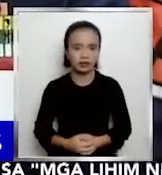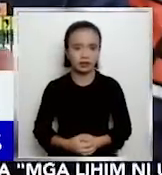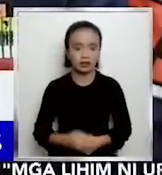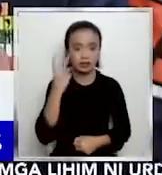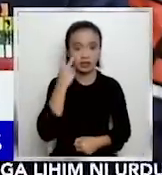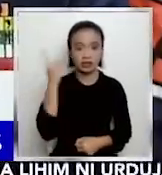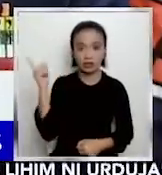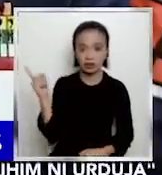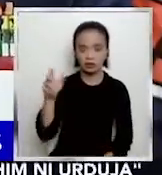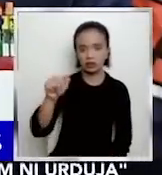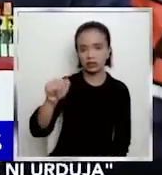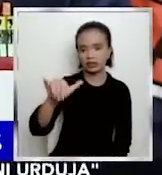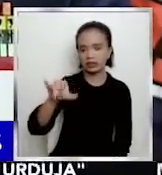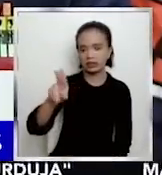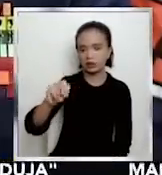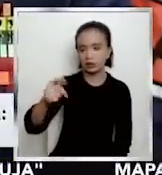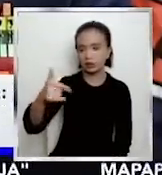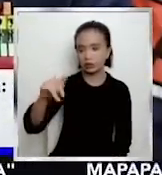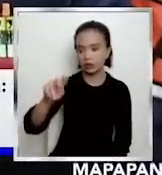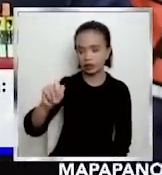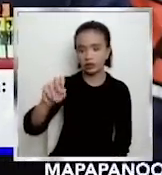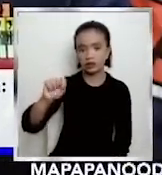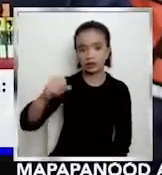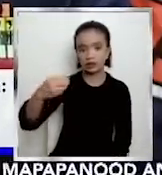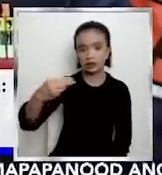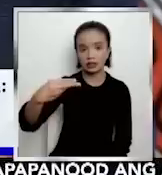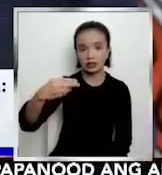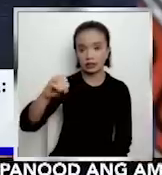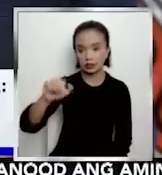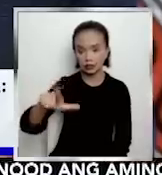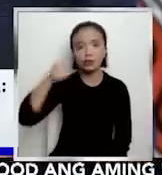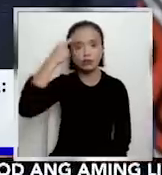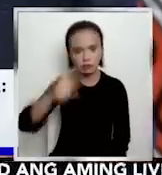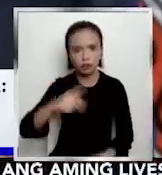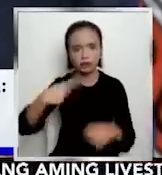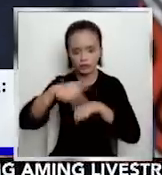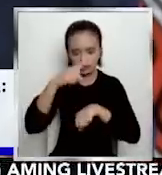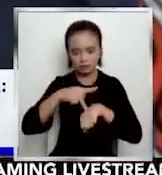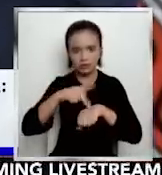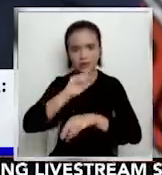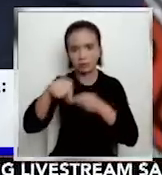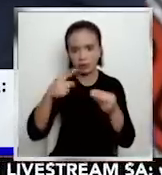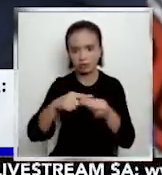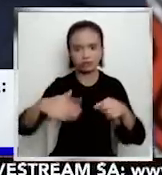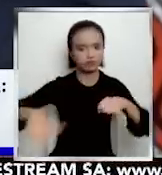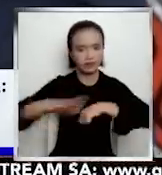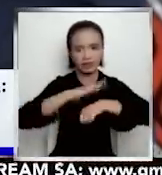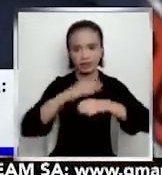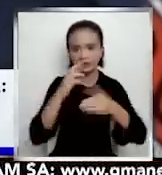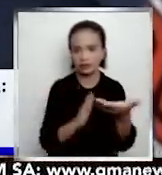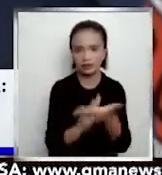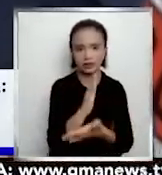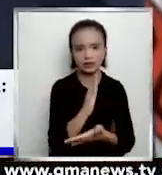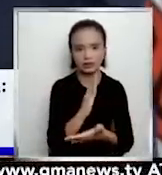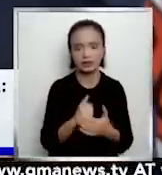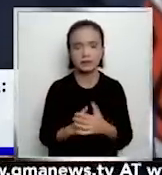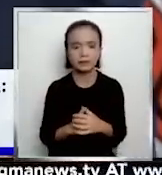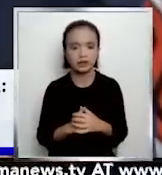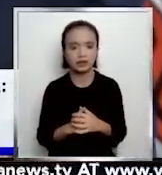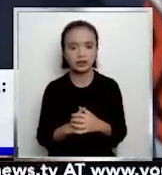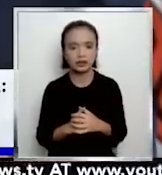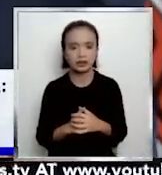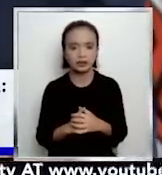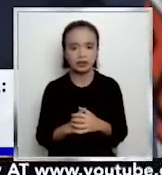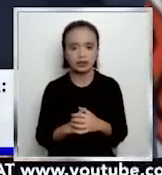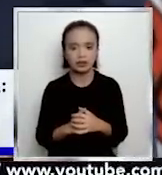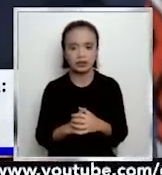para sa Pilipinas in terms of sovereign rights. No? It is proper for us to abide with international law. Hindi